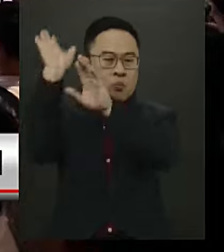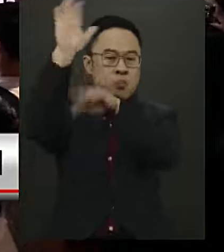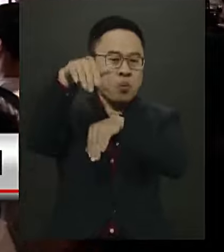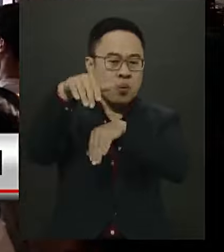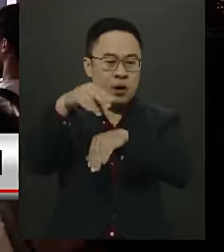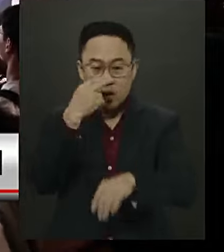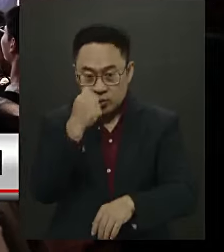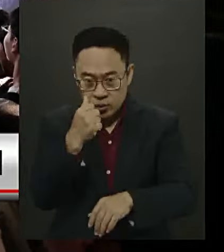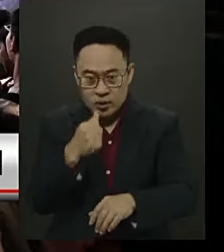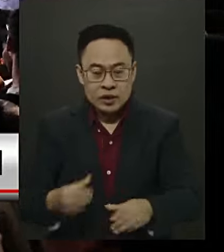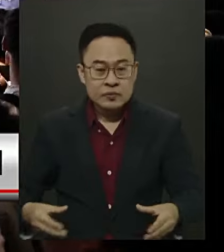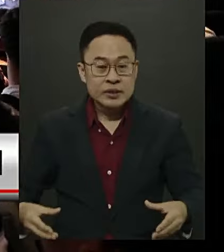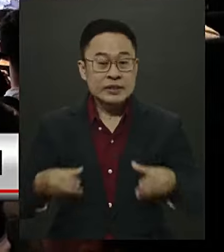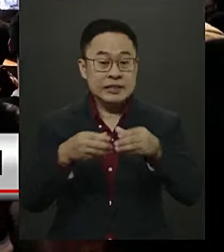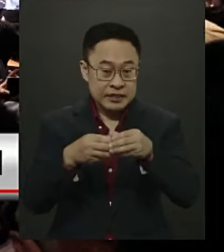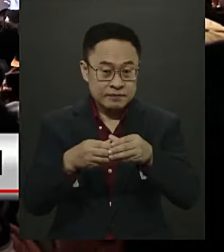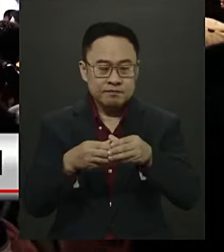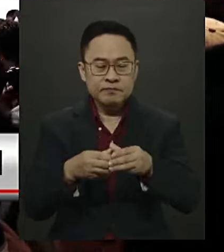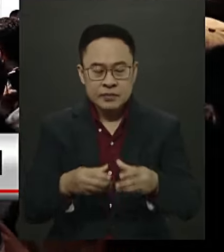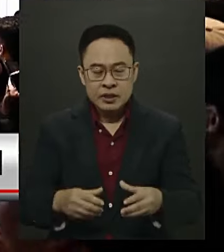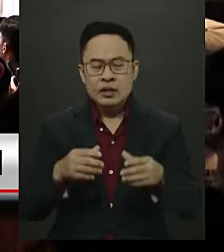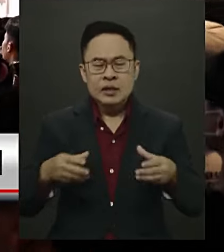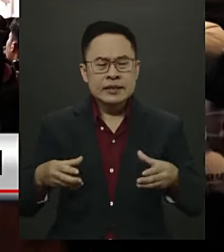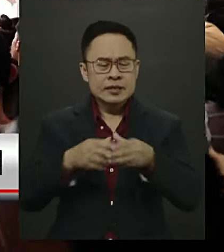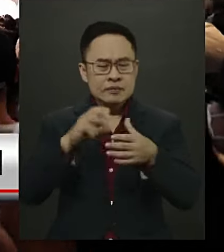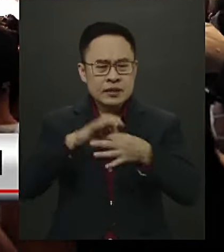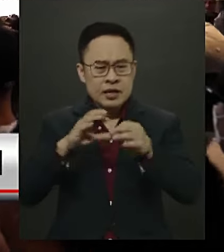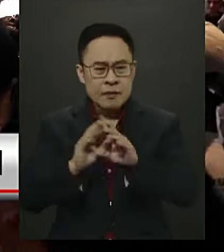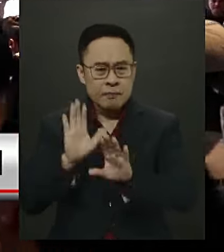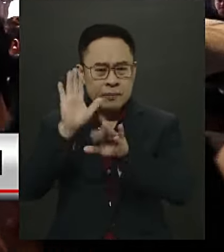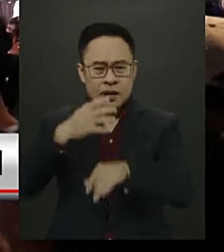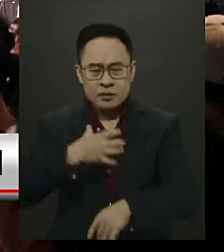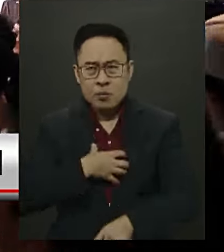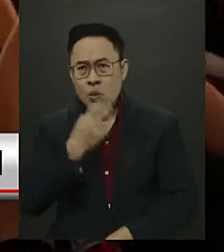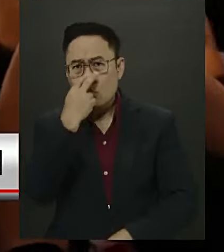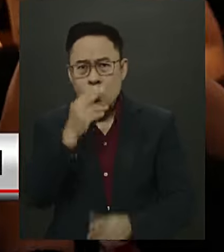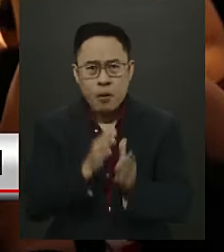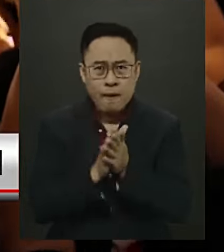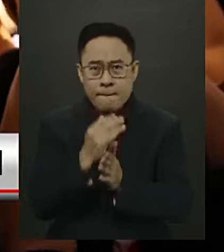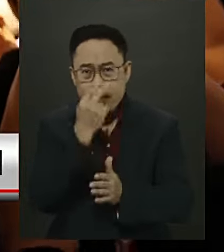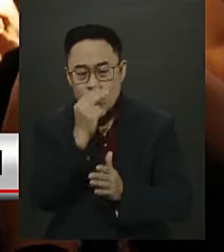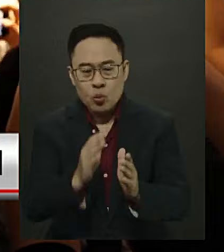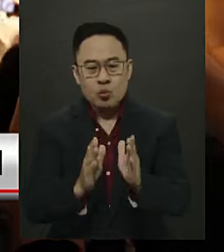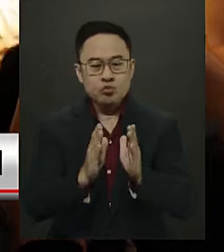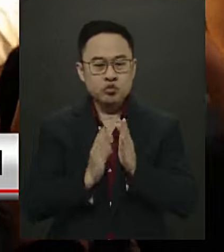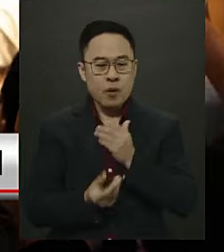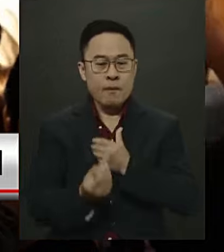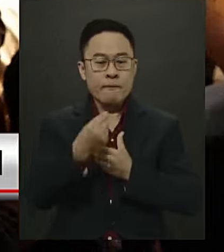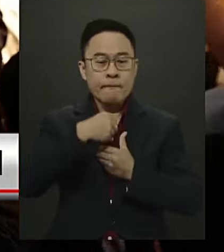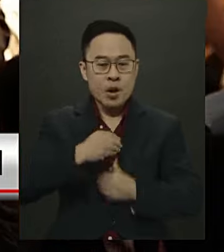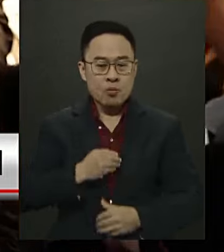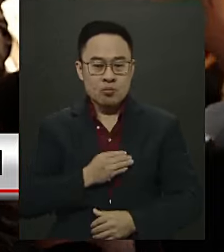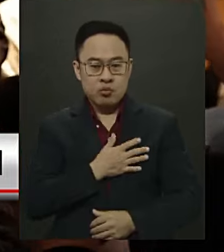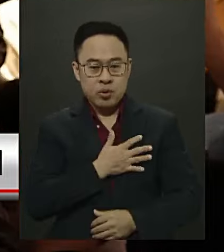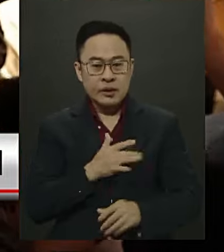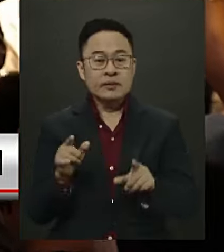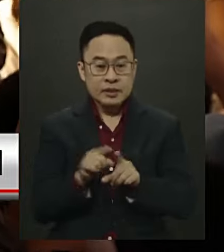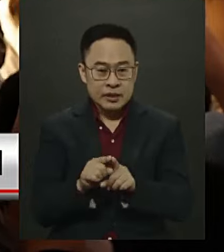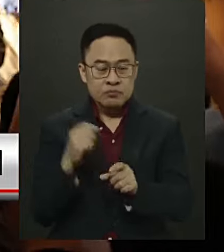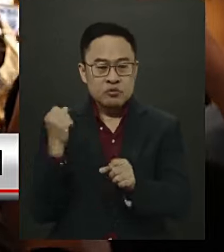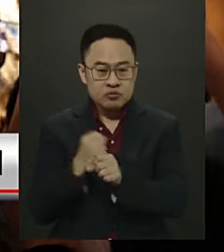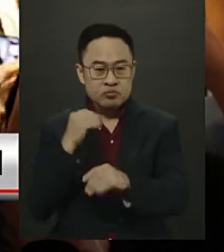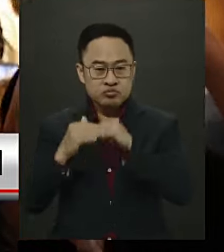ที่เป็นทีมดูรู้เลยว่าเป็นทีมบาสอ ่ะ ก็สักครั้งหนึ่งอ่ะให้เห็นแคริเออร์วิ่งนะเป็นแรงบันดาลใจนะฮะเพื่อจะก้าวหน้าต่อห